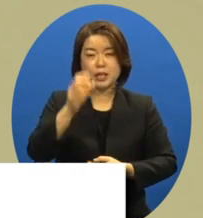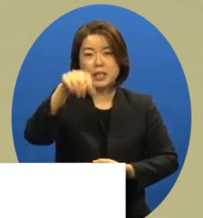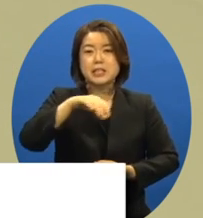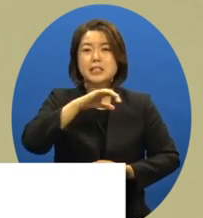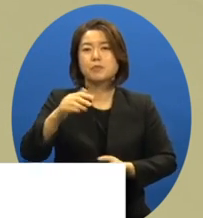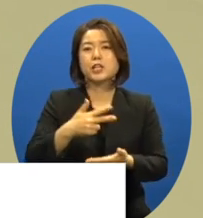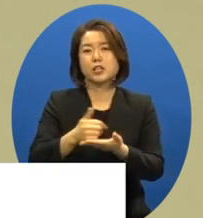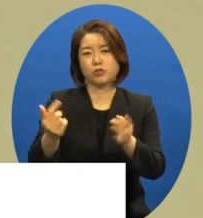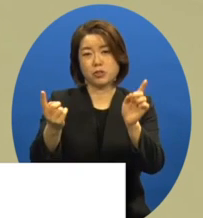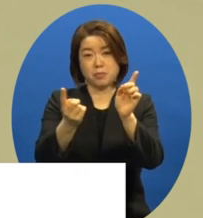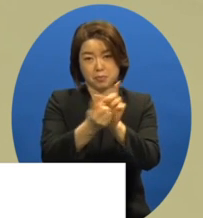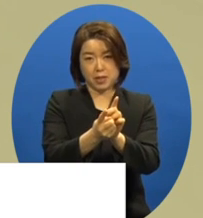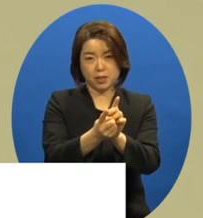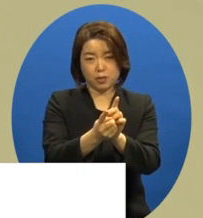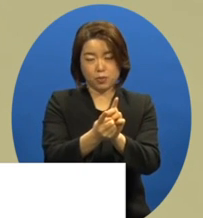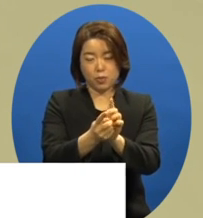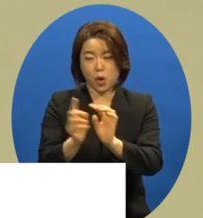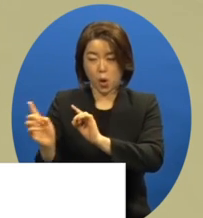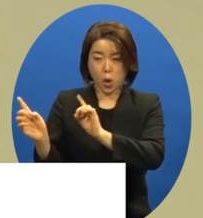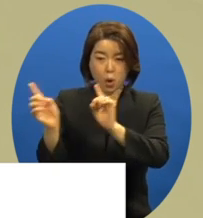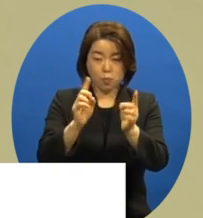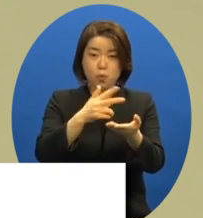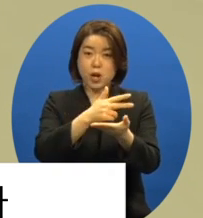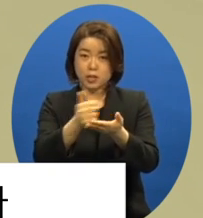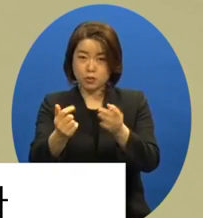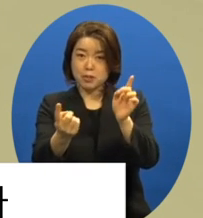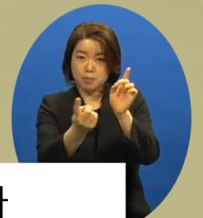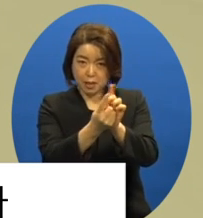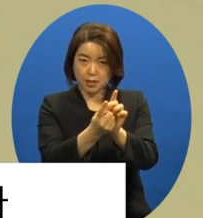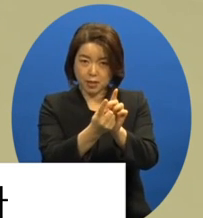주님을 만나고 부활의 주님을 만나는